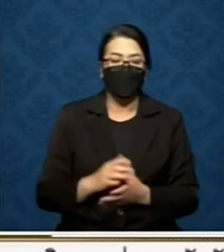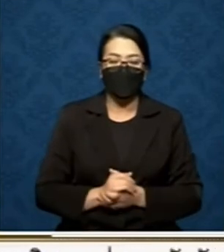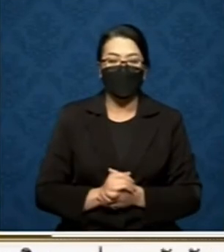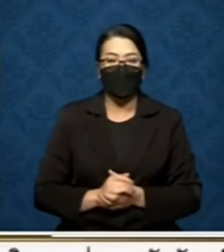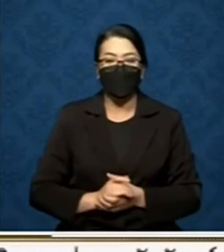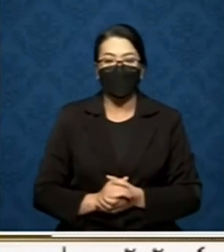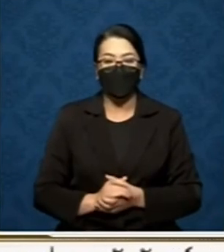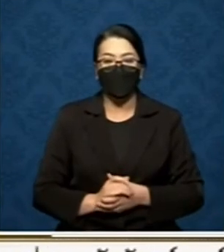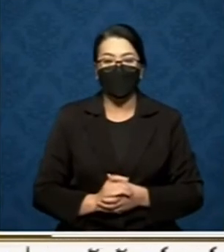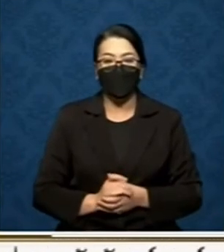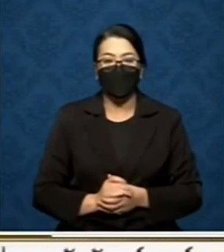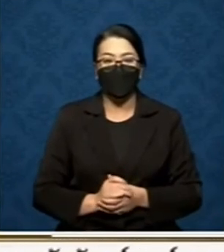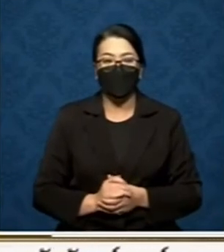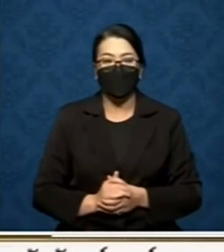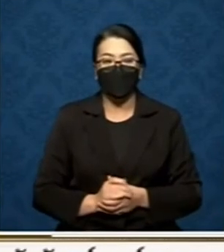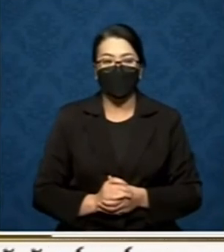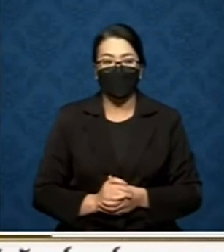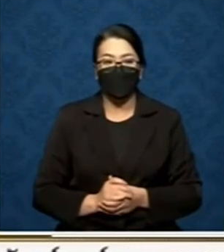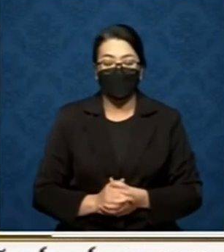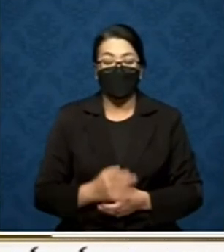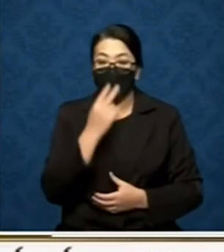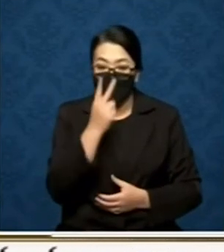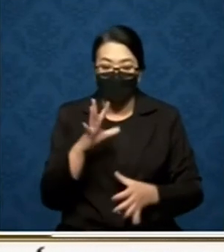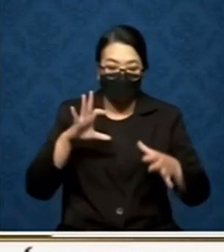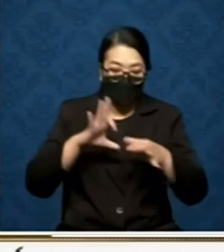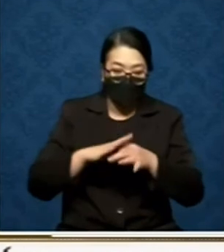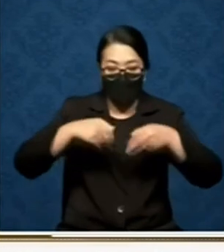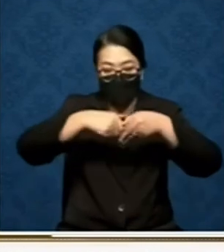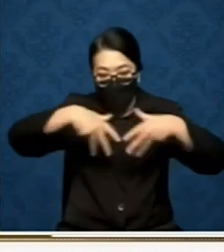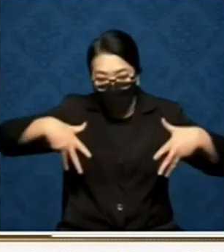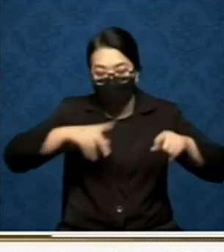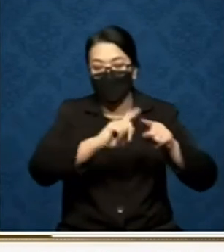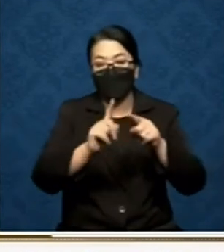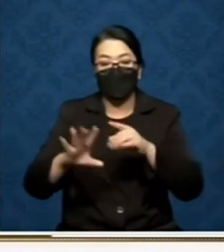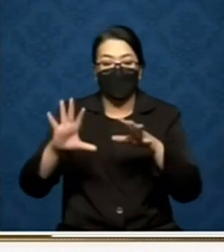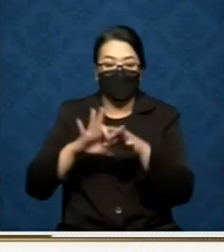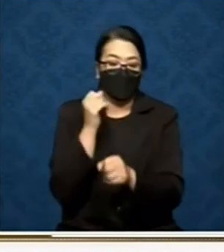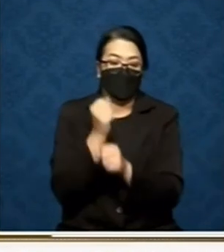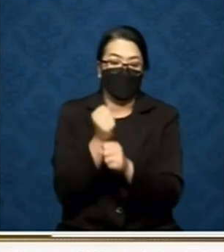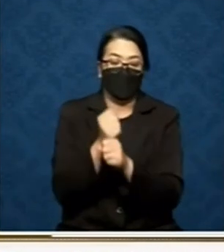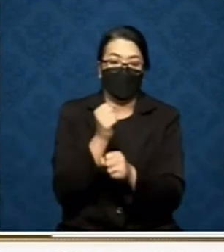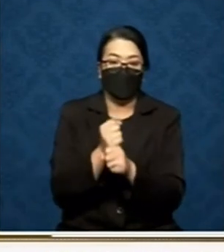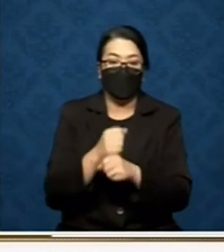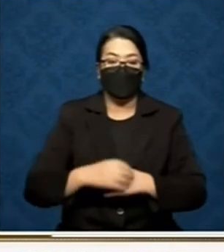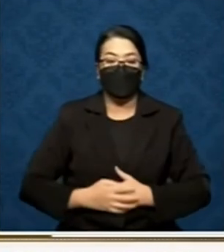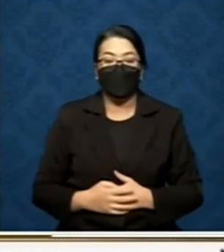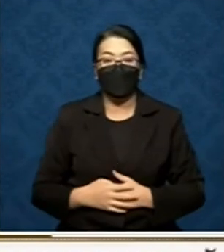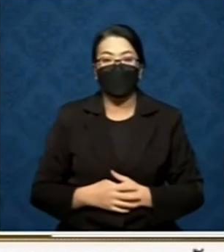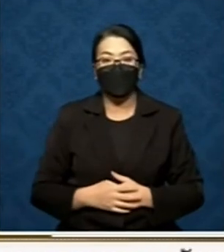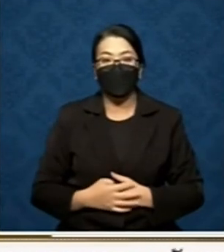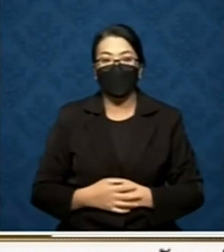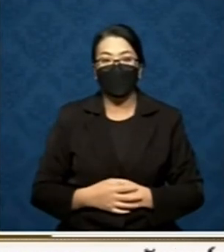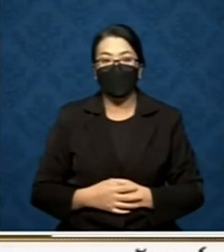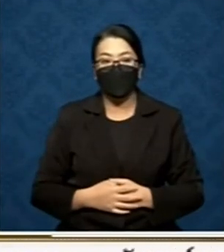งานของกระทรวงมหาดไทยถ้าเรามองถึงโครงสร้างในเรื่องของการทำงานอยู่ในตัว